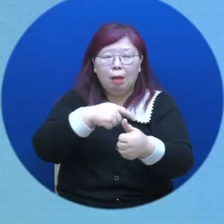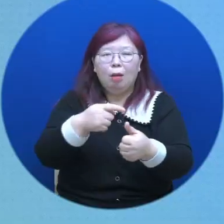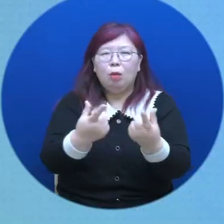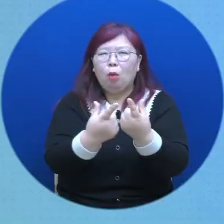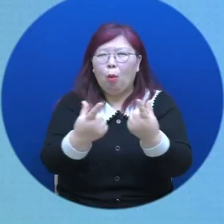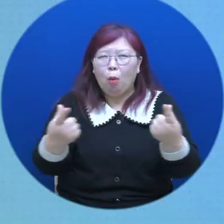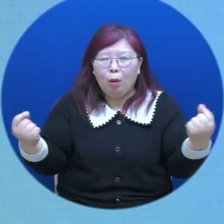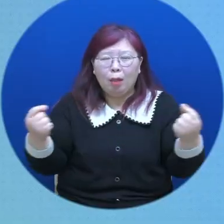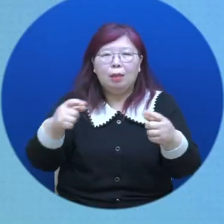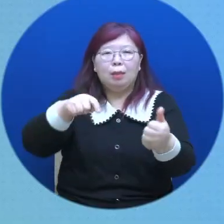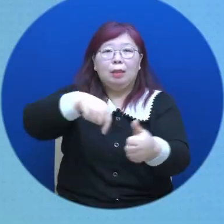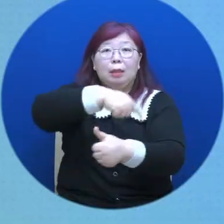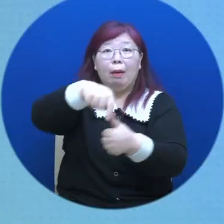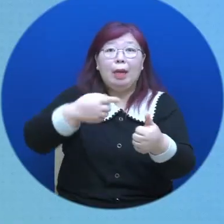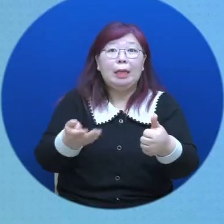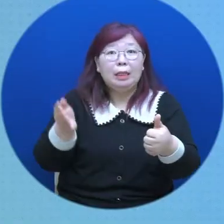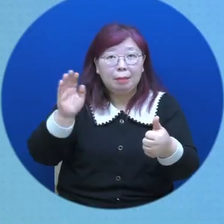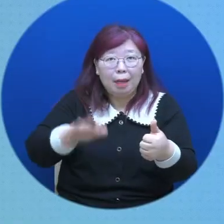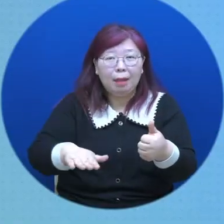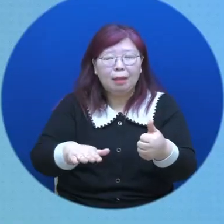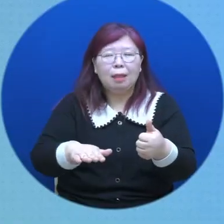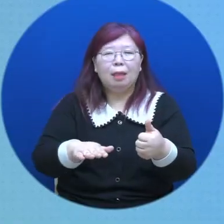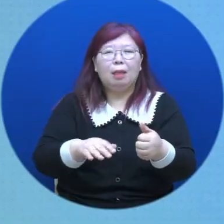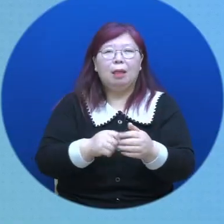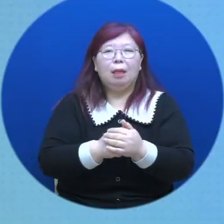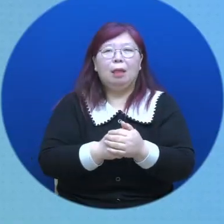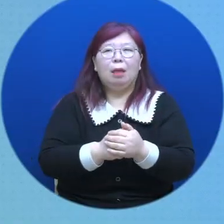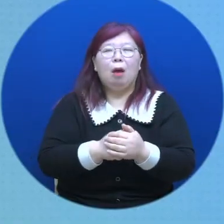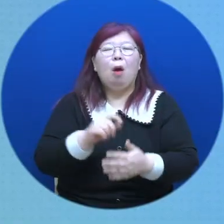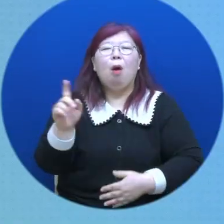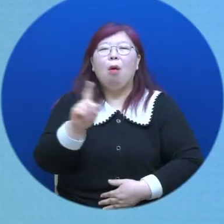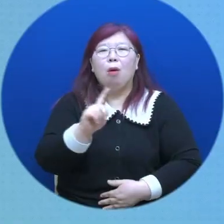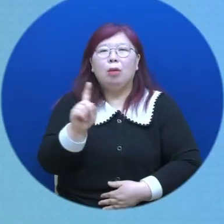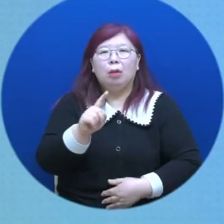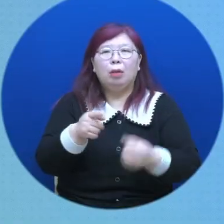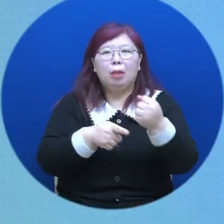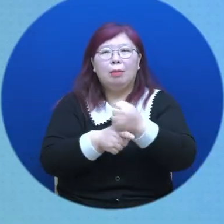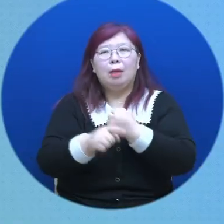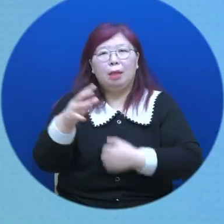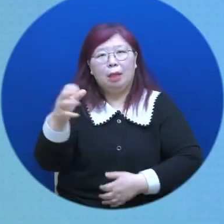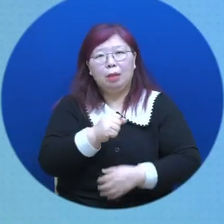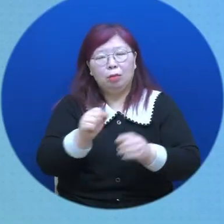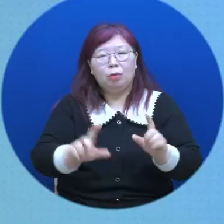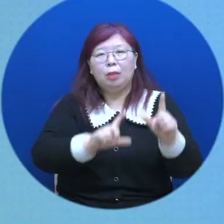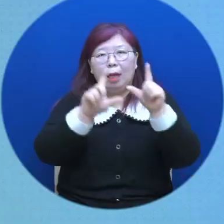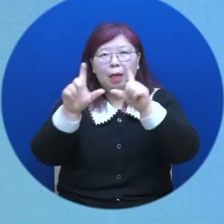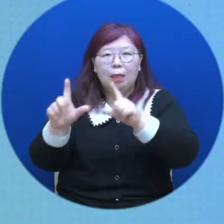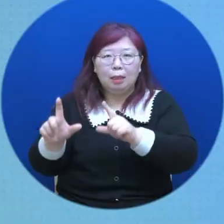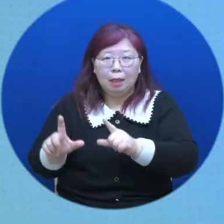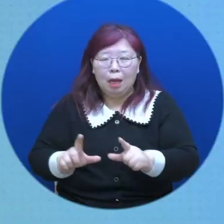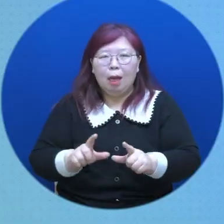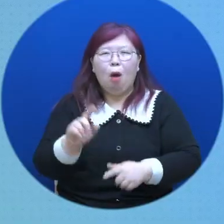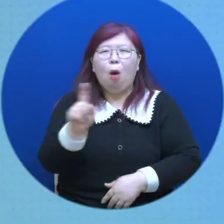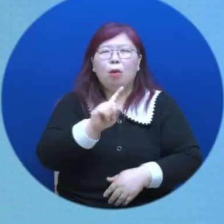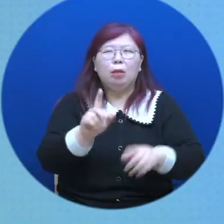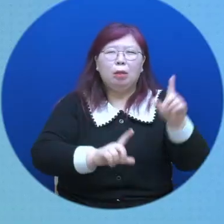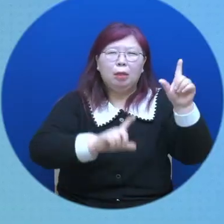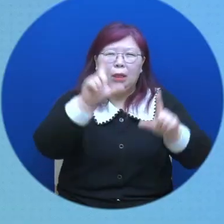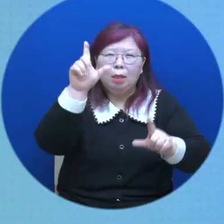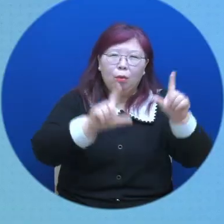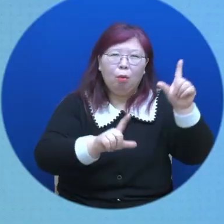그 환경에 대하여 어떤 의미를 부여하는가, 어떤 태도와